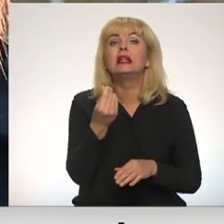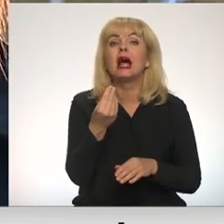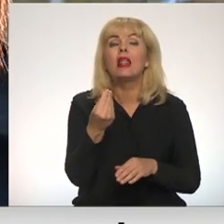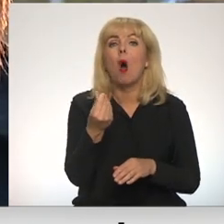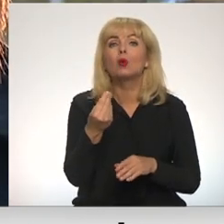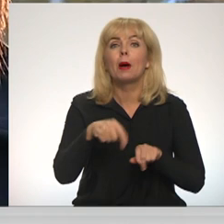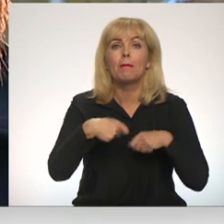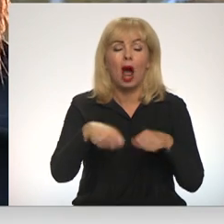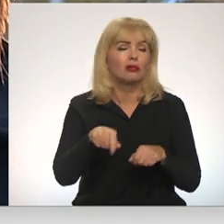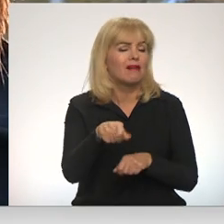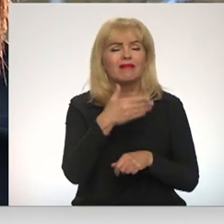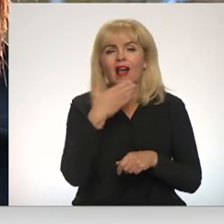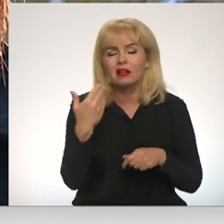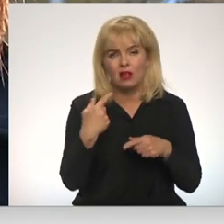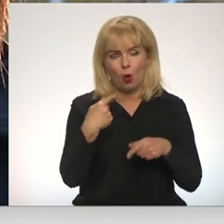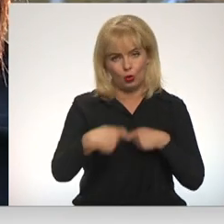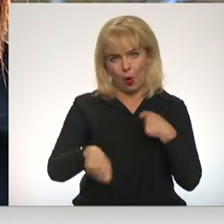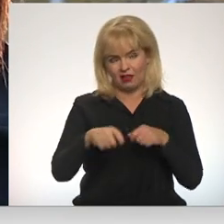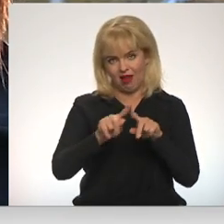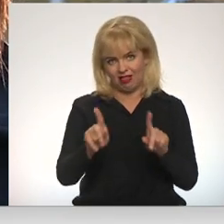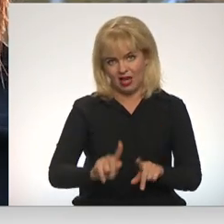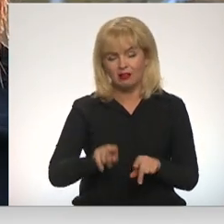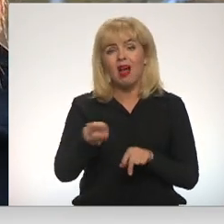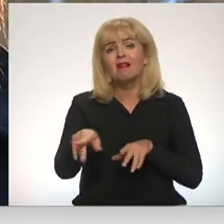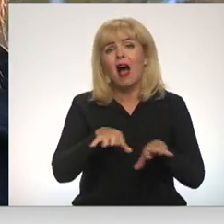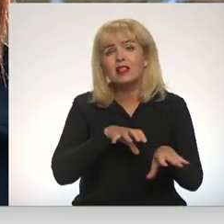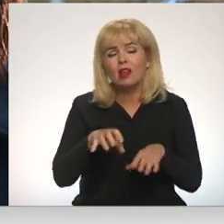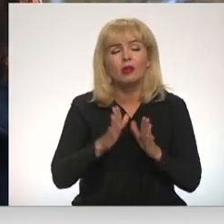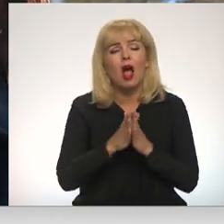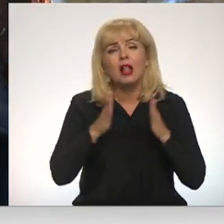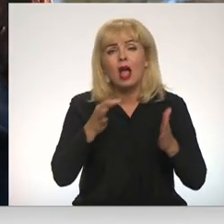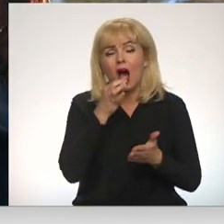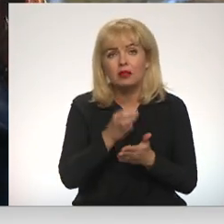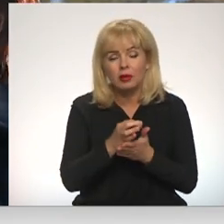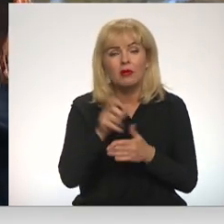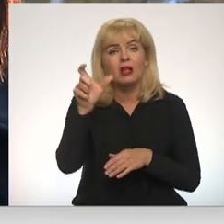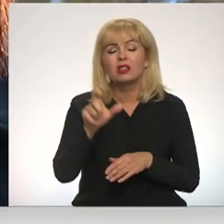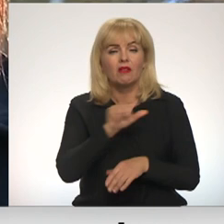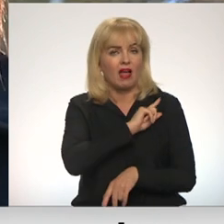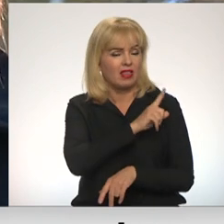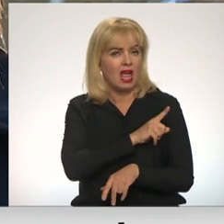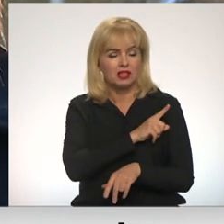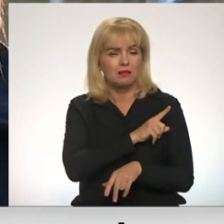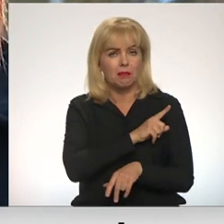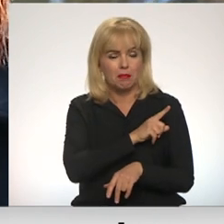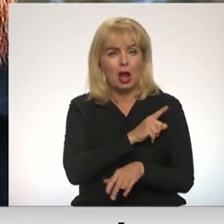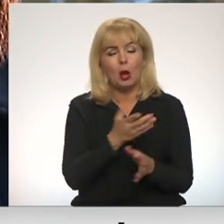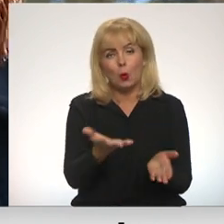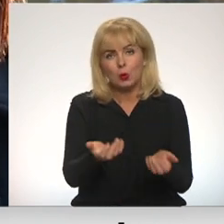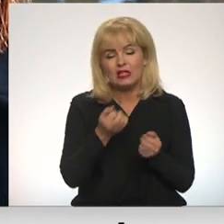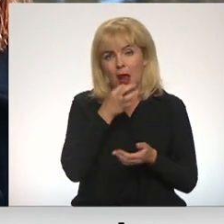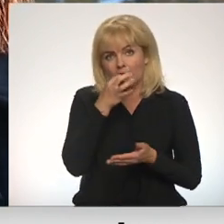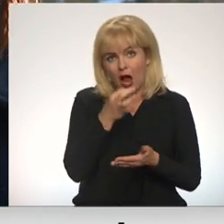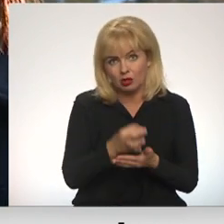nav manta. Tas ir dzīvnieks. Tā ir liela atbildība, un cilvēki nesaprot to atbildību par to. Jo